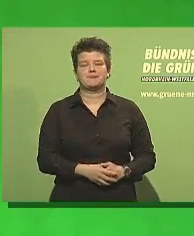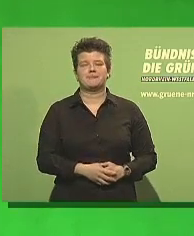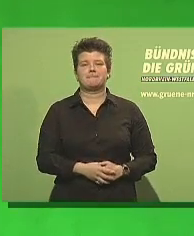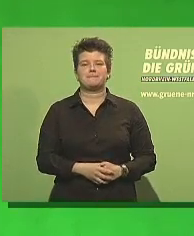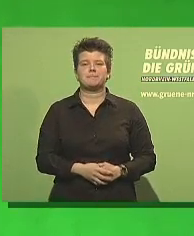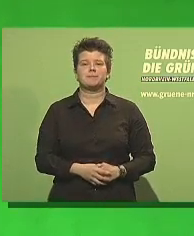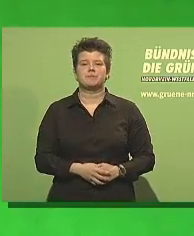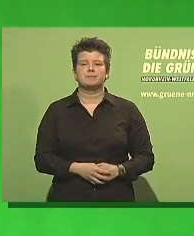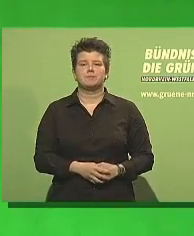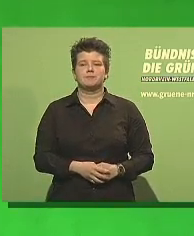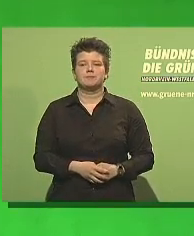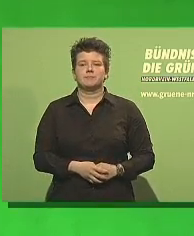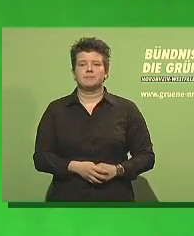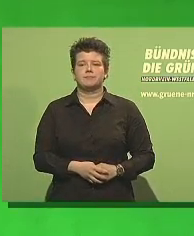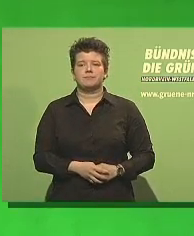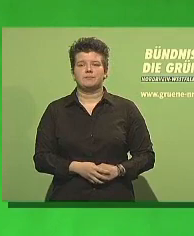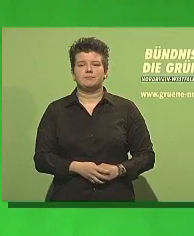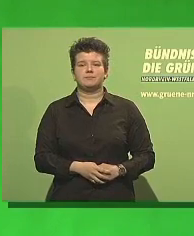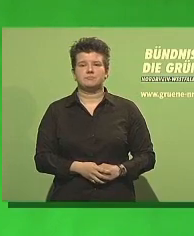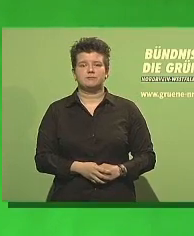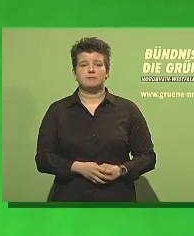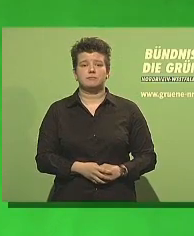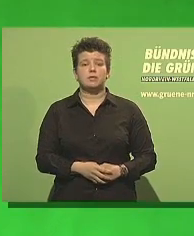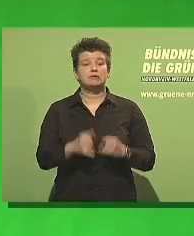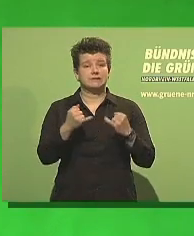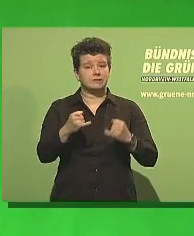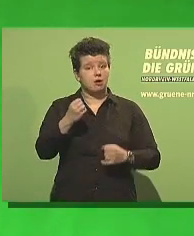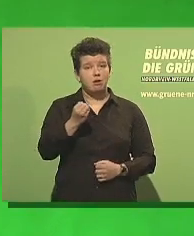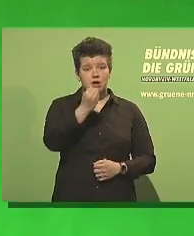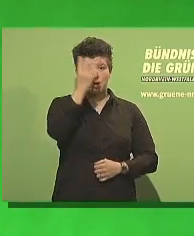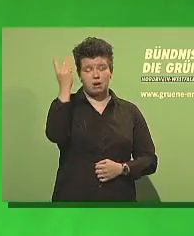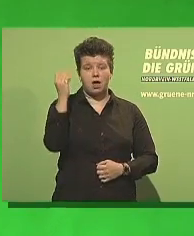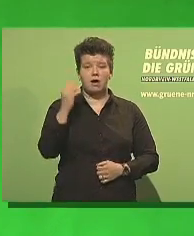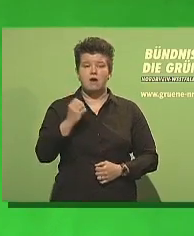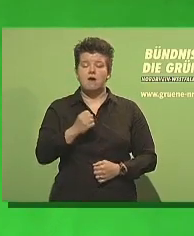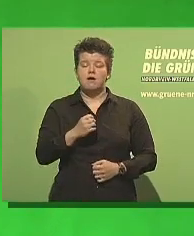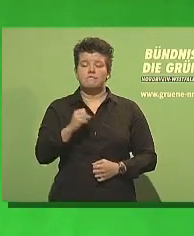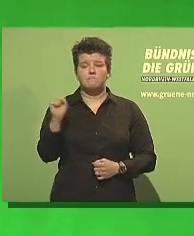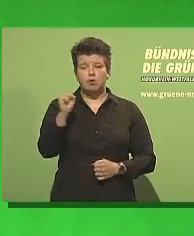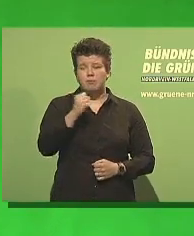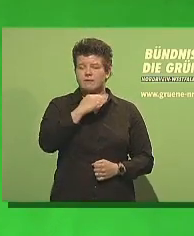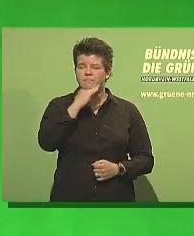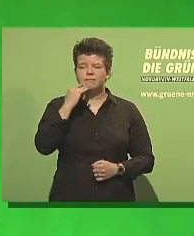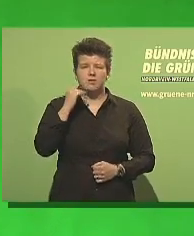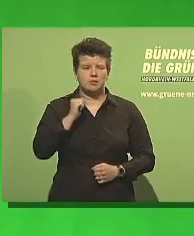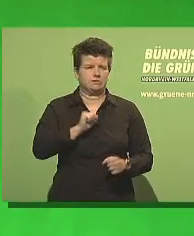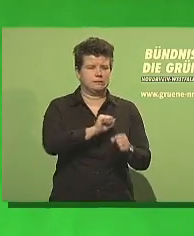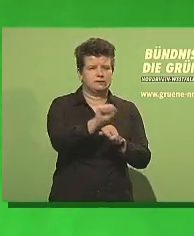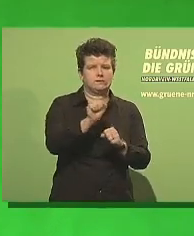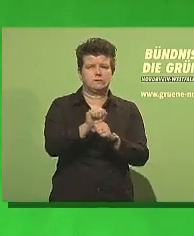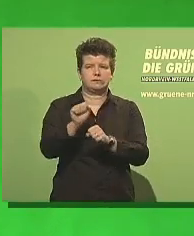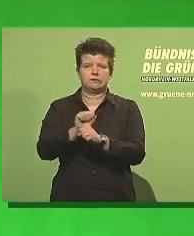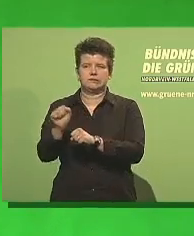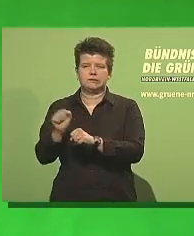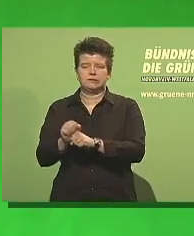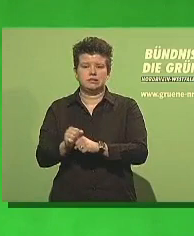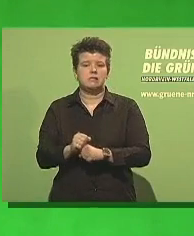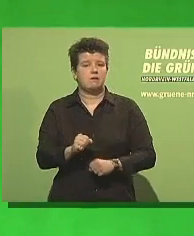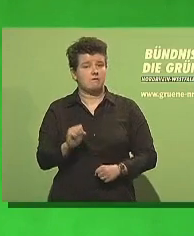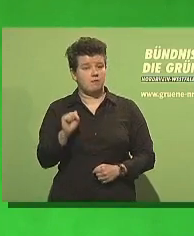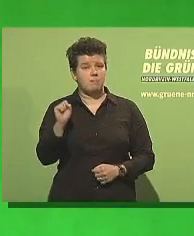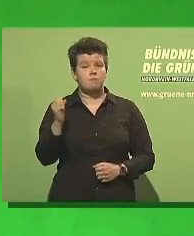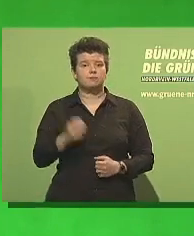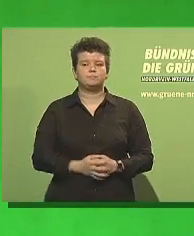Und es wird auch klar, warum der Widerstand gerade gegen Windkraft und Photovoltaik so enorm groß ist. Sie sind nämlich